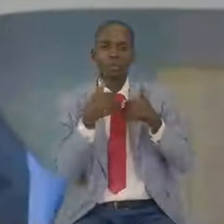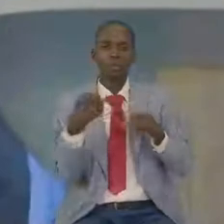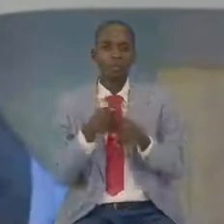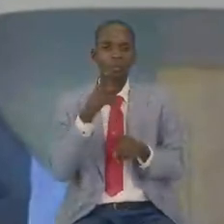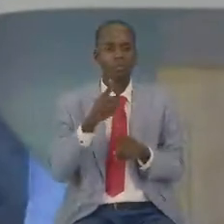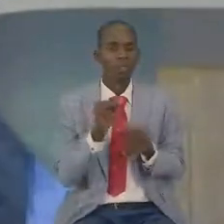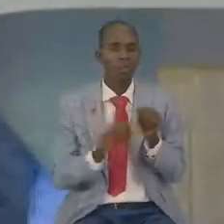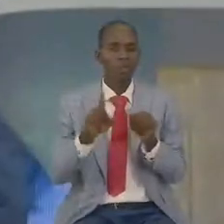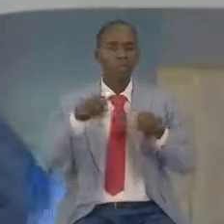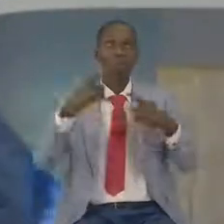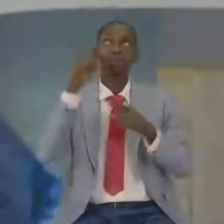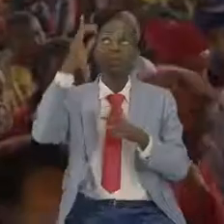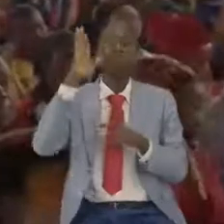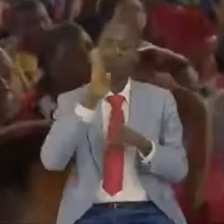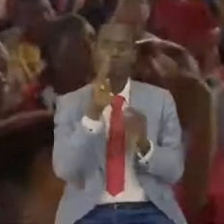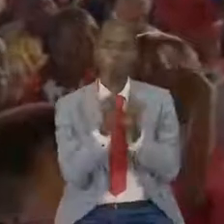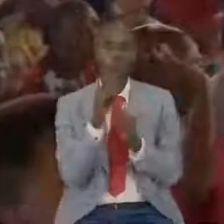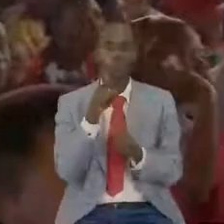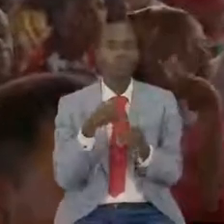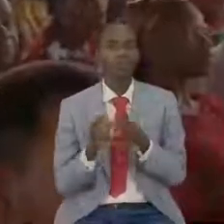Partout tu iras, il sera avec toi.